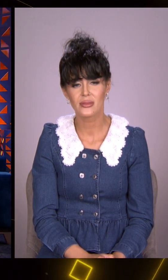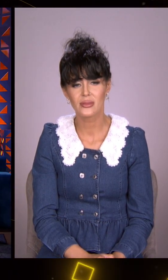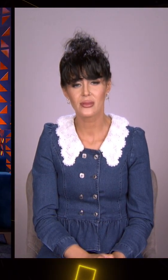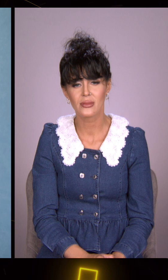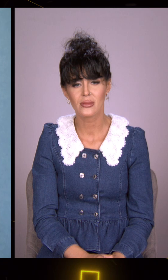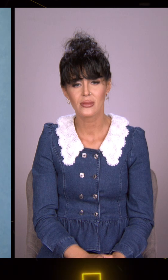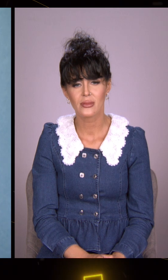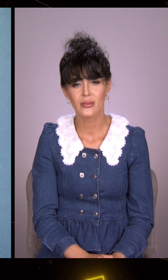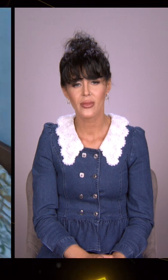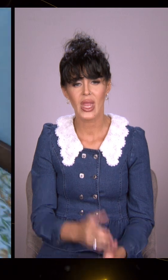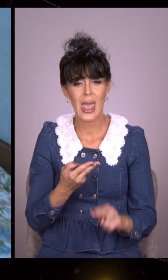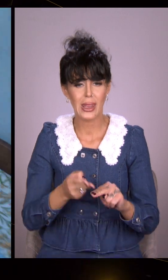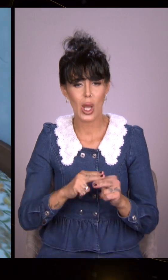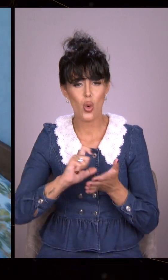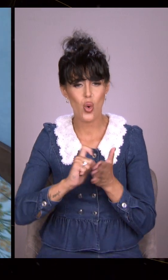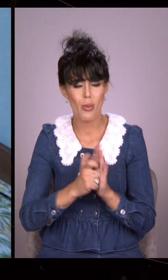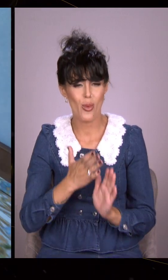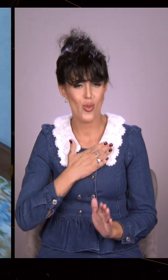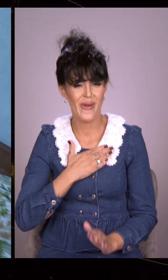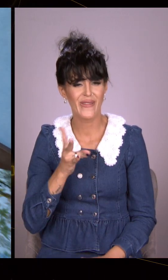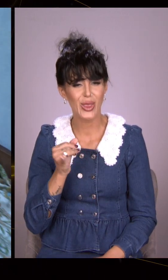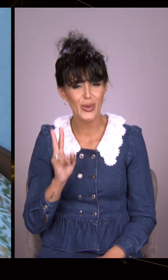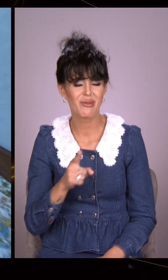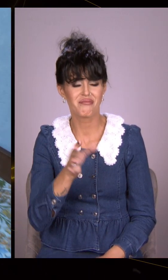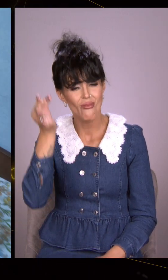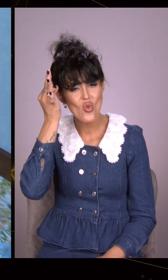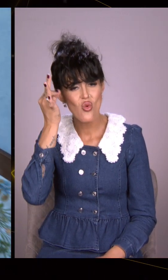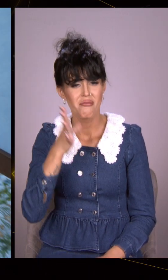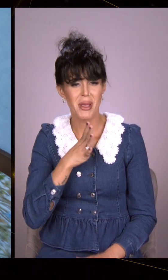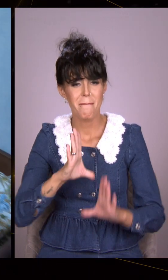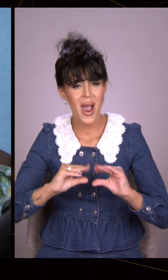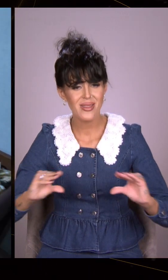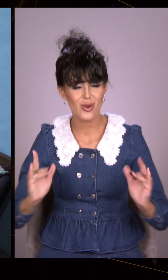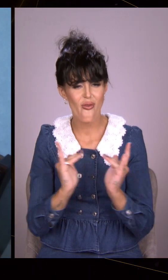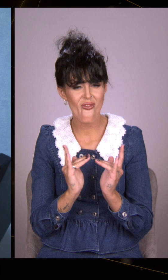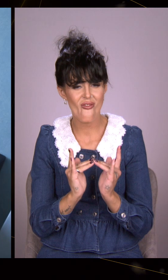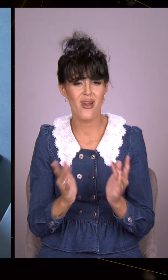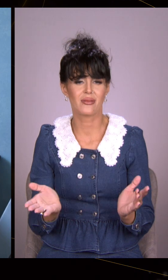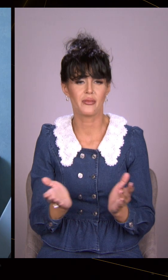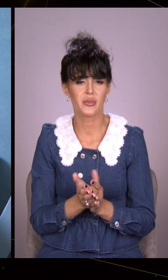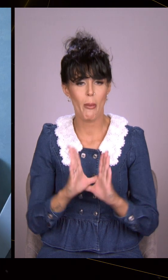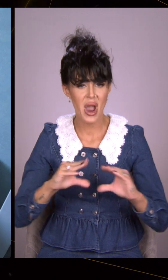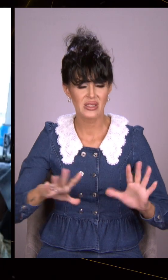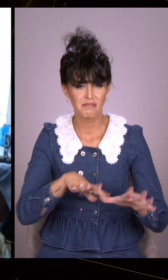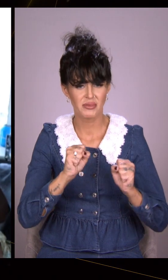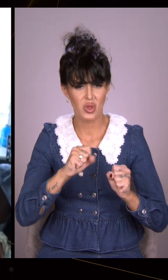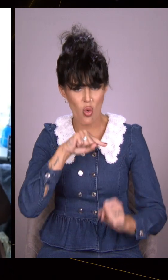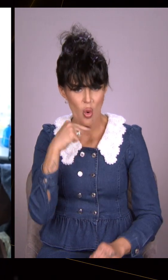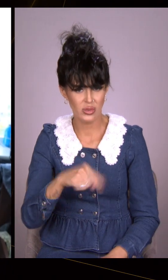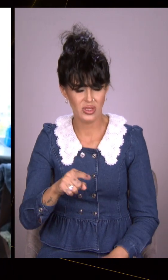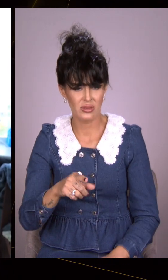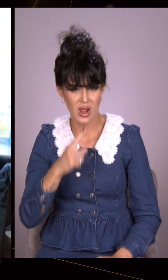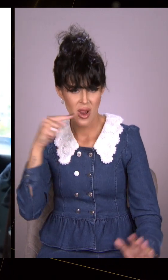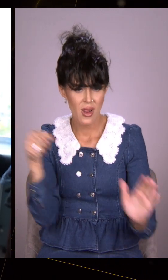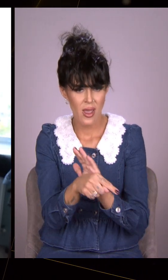Це була Ваніна кімната. Ліжко тут його було, матрас забрали, орки вибили двері, забрали.